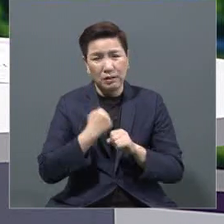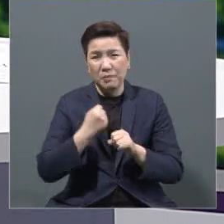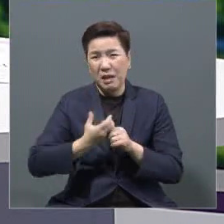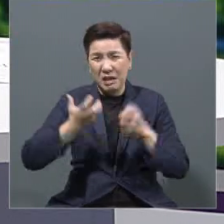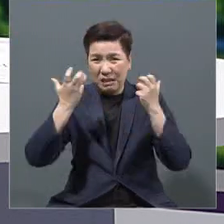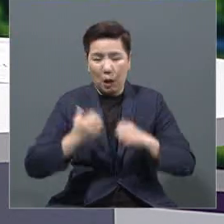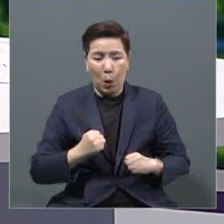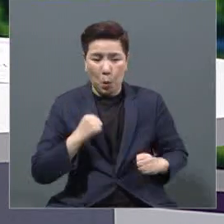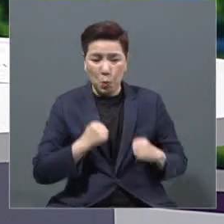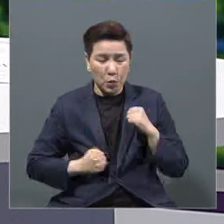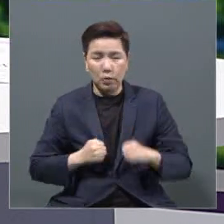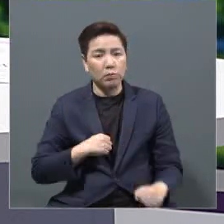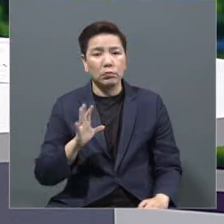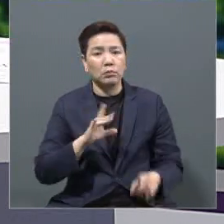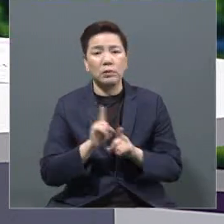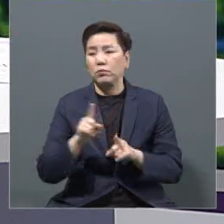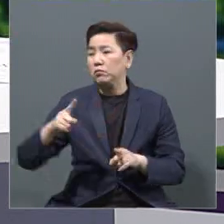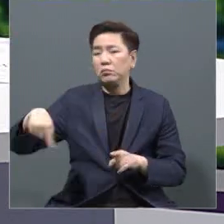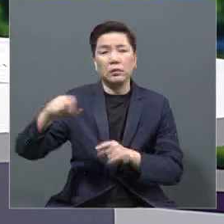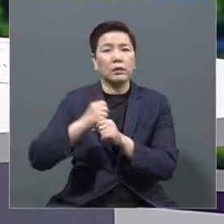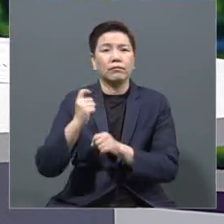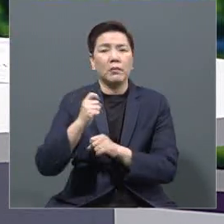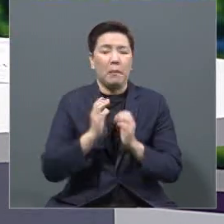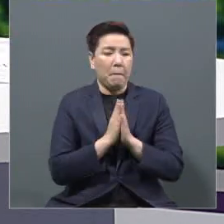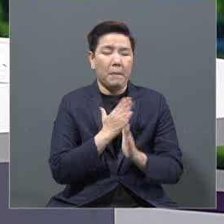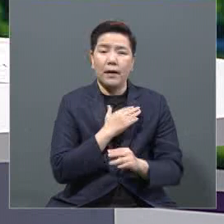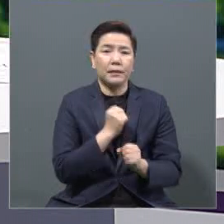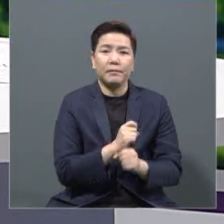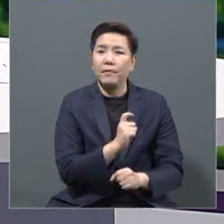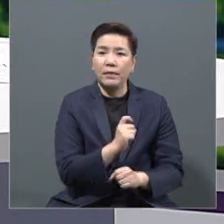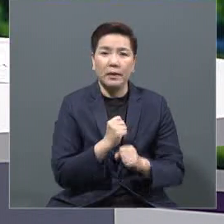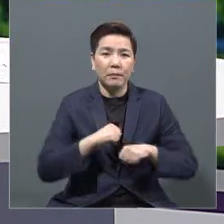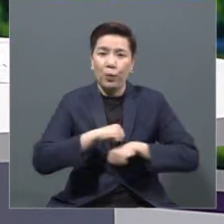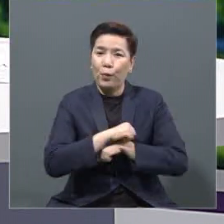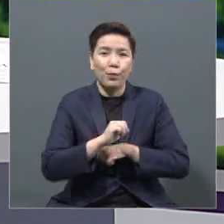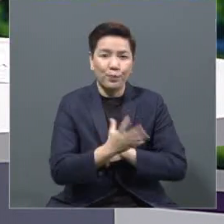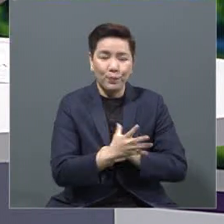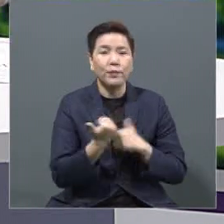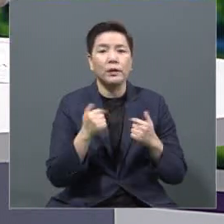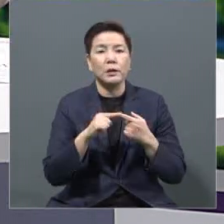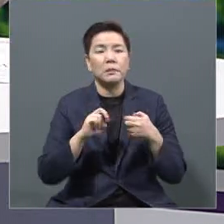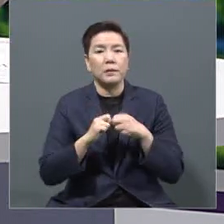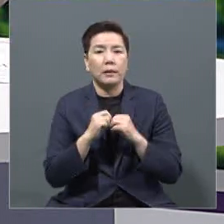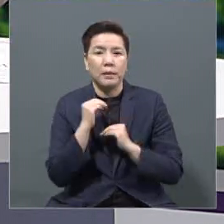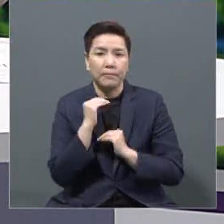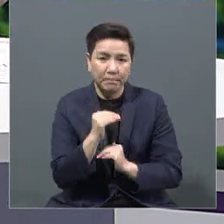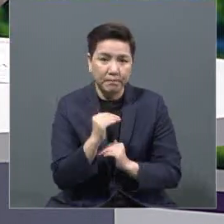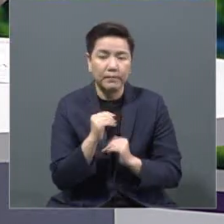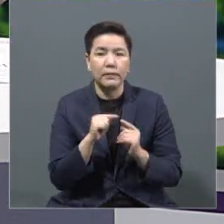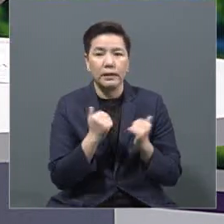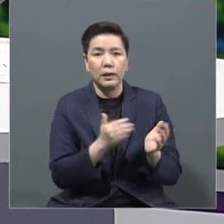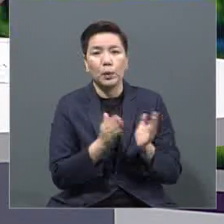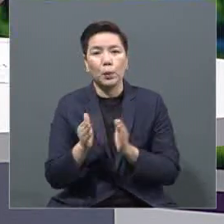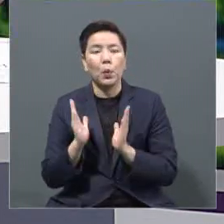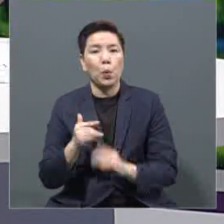แบบวิ่งอย่างเงี้ยที่คนทั่วไปทำก็อาจจะดูแล้วไม่เหมาะสมใช่ไม่เหมาะสมนะครับดังนั้นคือพอมีข้อจำกัดแบบนี้ค่ะ